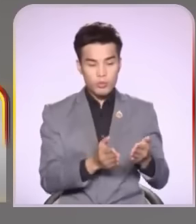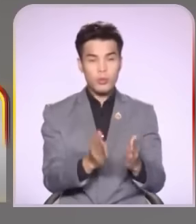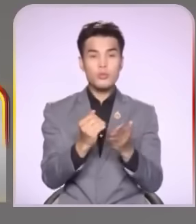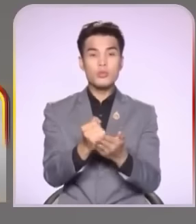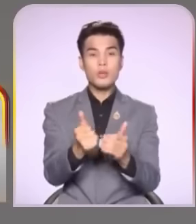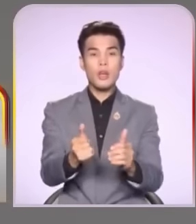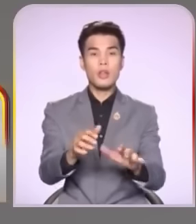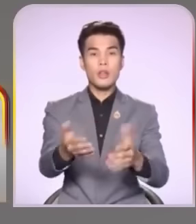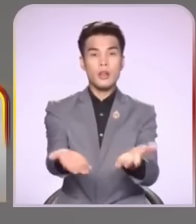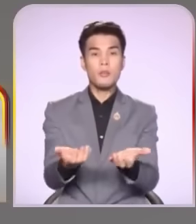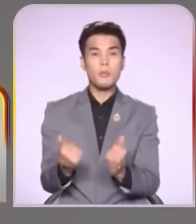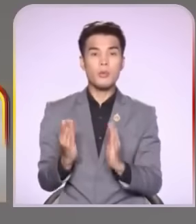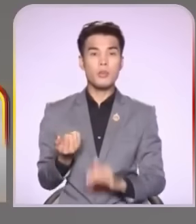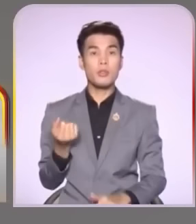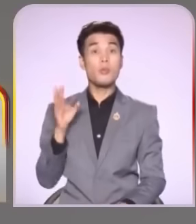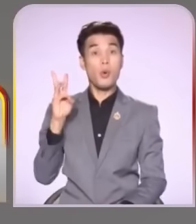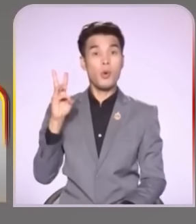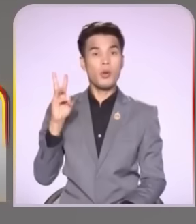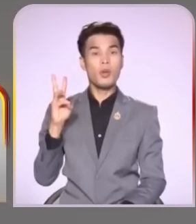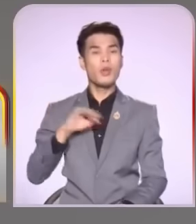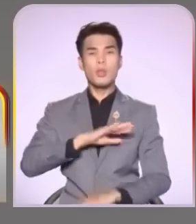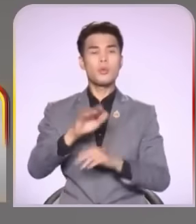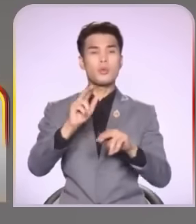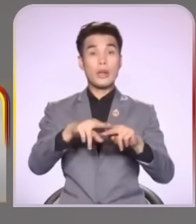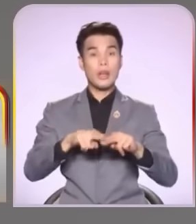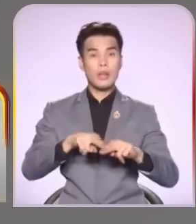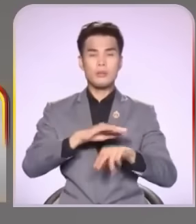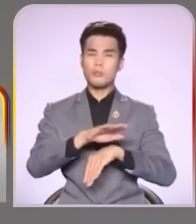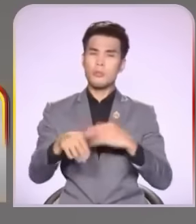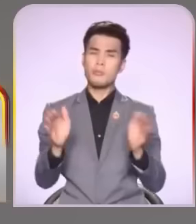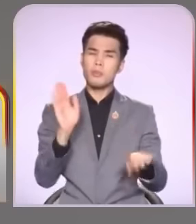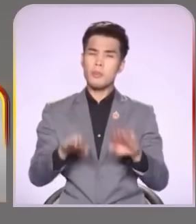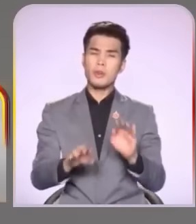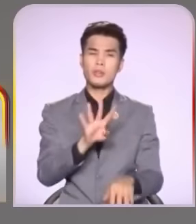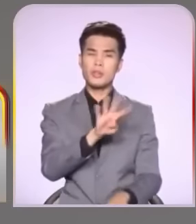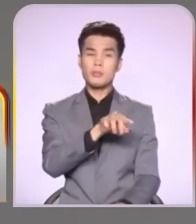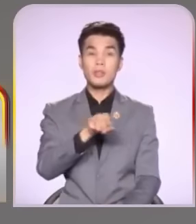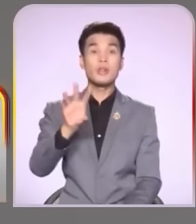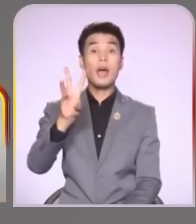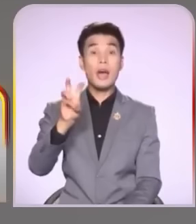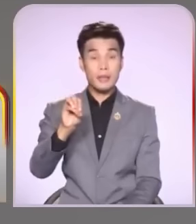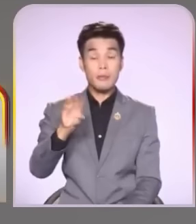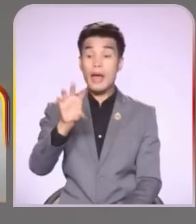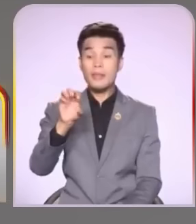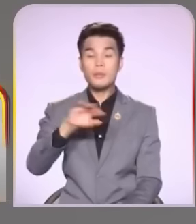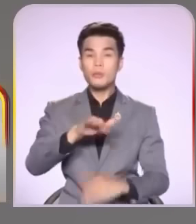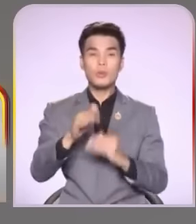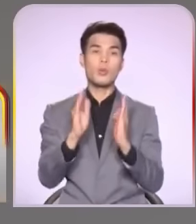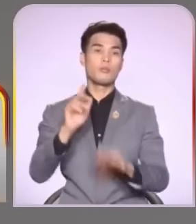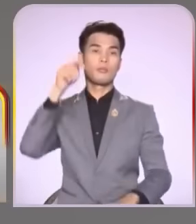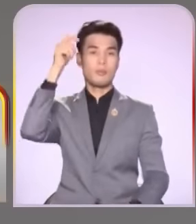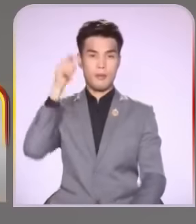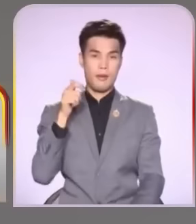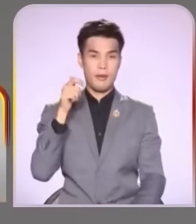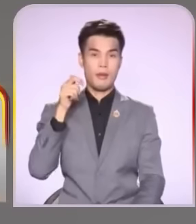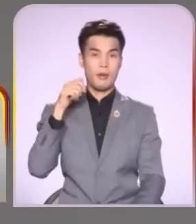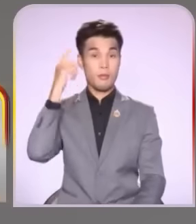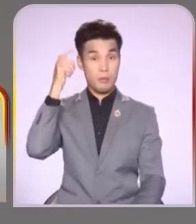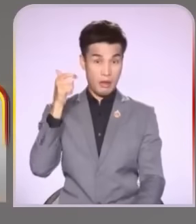16คนแล้วก็ยืนยันค่ะว่าผู้โดยสารบนเรือ 4 -50คนนี่แหละเป็นชาวเมียนมาร์นะคะเป็นชาว